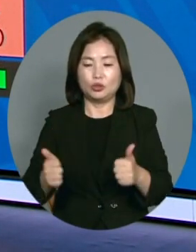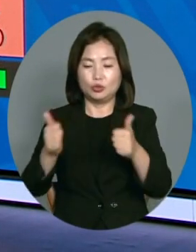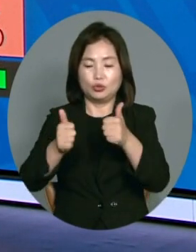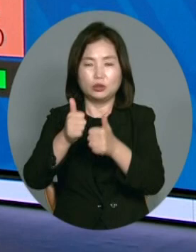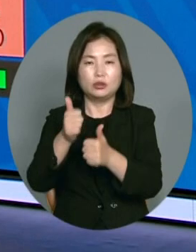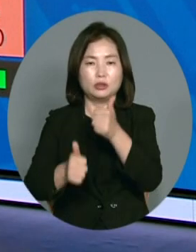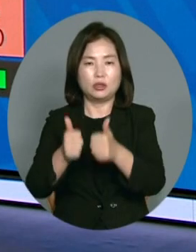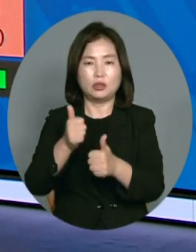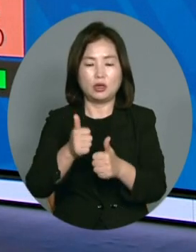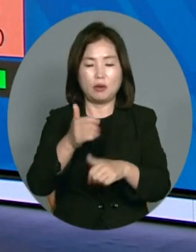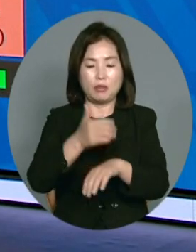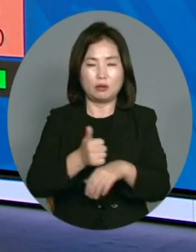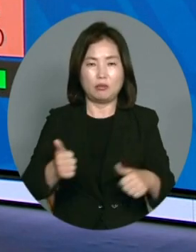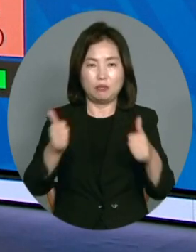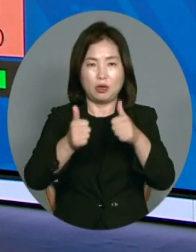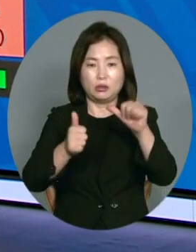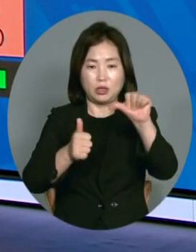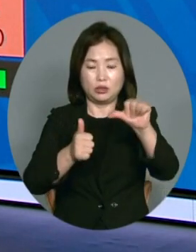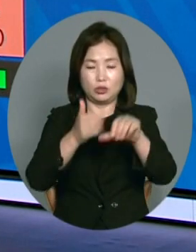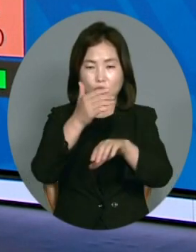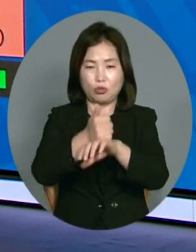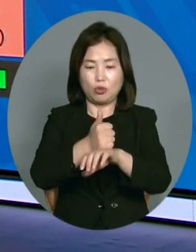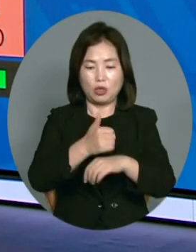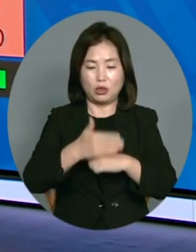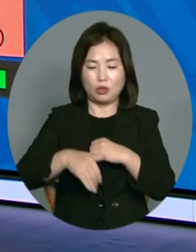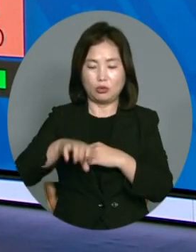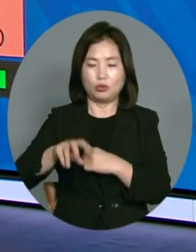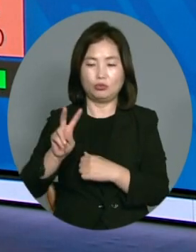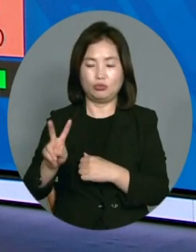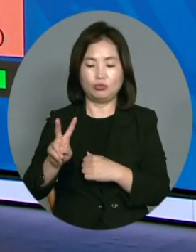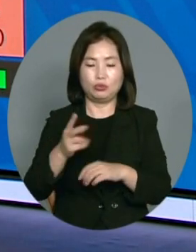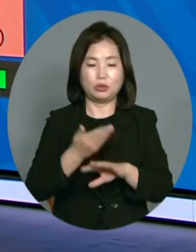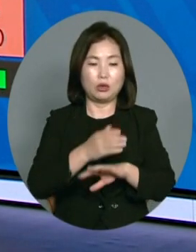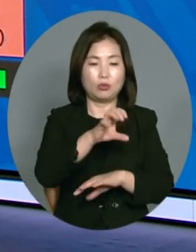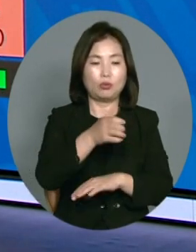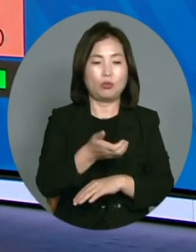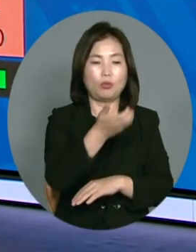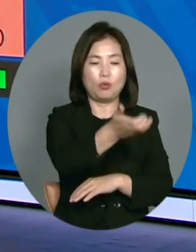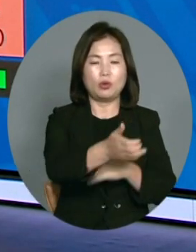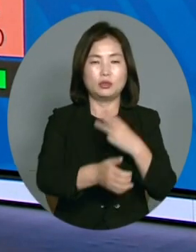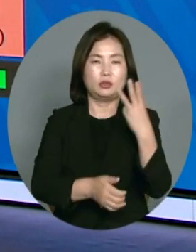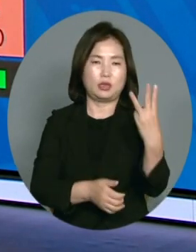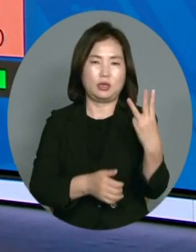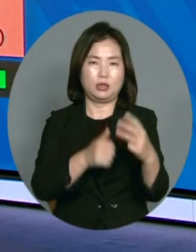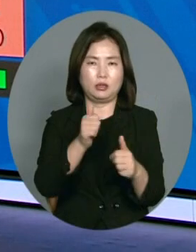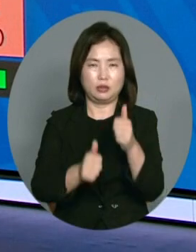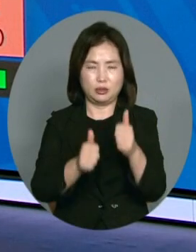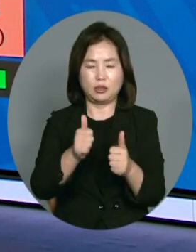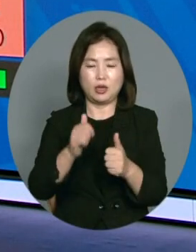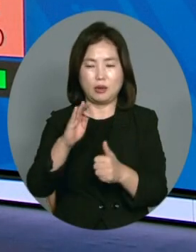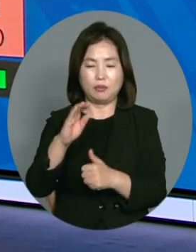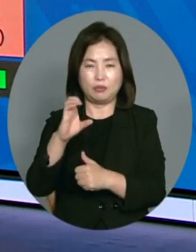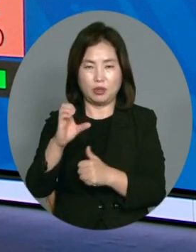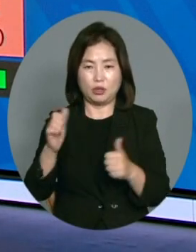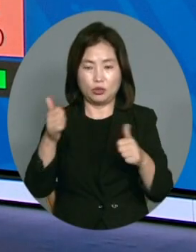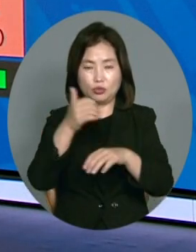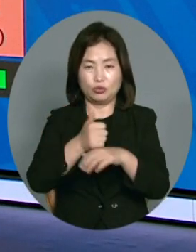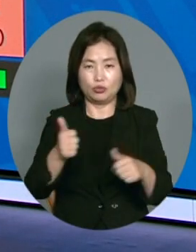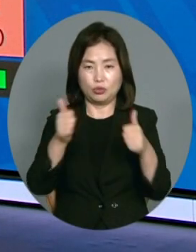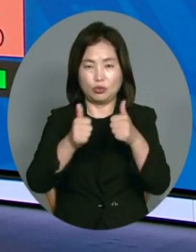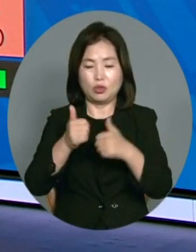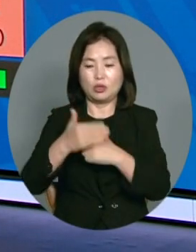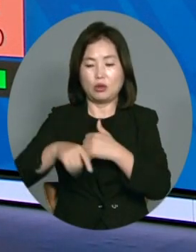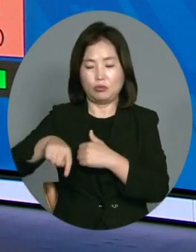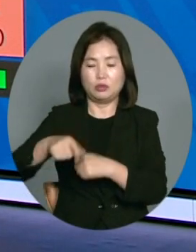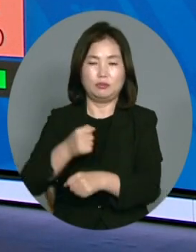치릅니다. 파이널 라운드 5경기 중에서 홈에서는 2경기, 원정에서는 3경기를 치르게 되고요. FA컵 준결승은